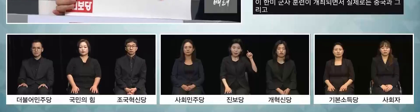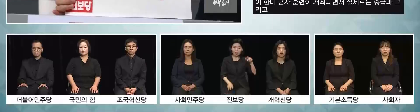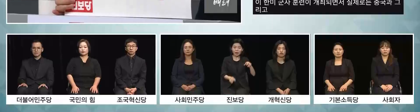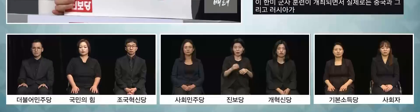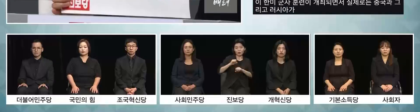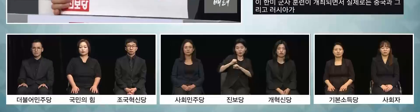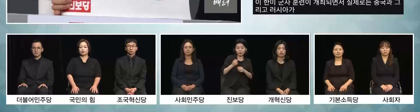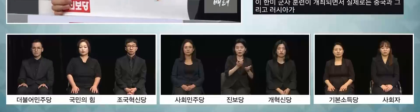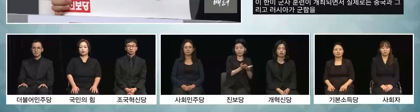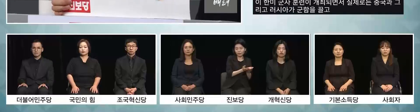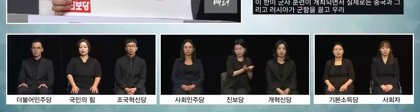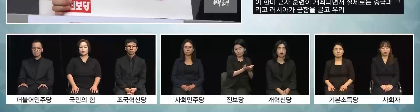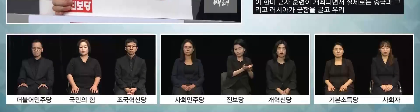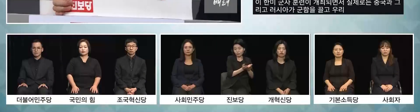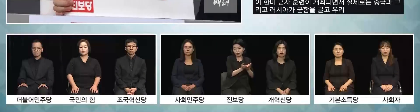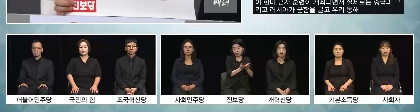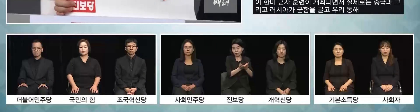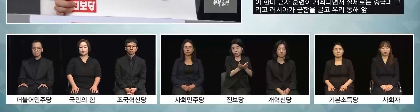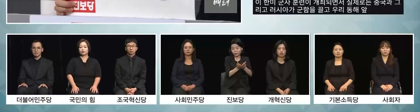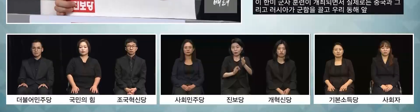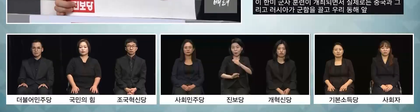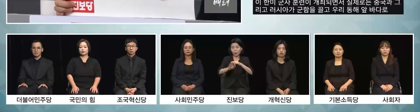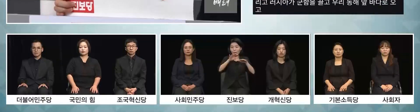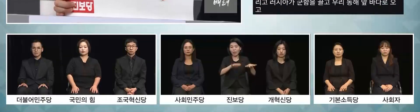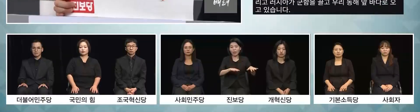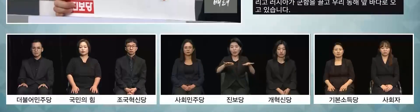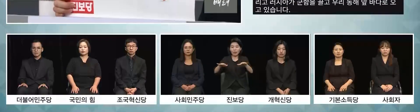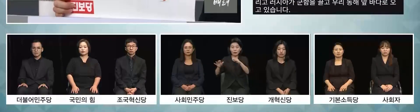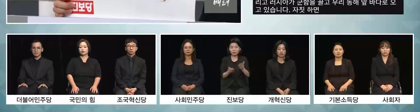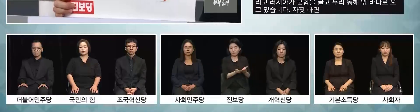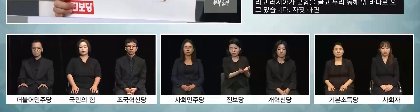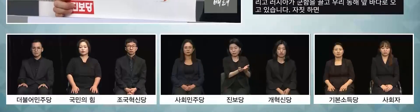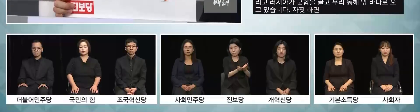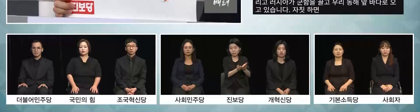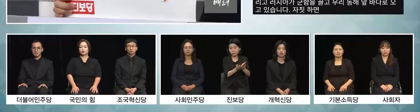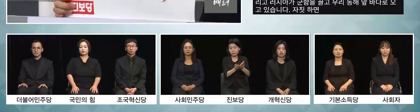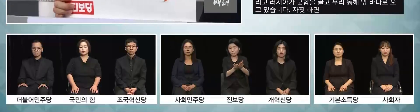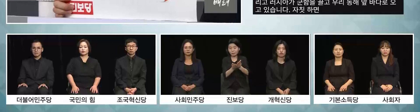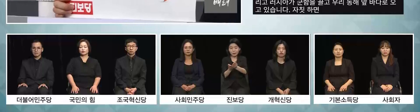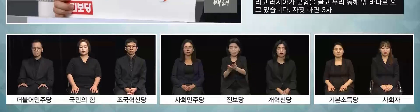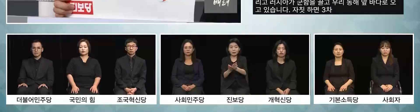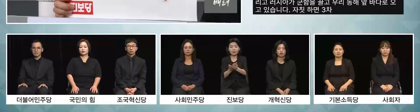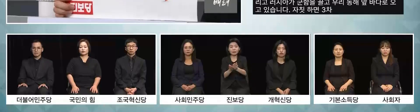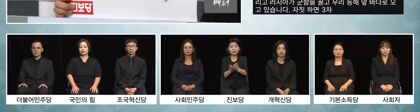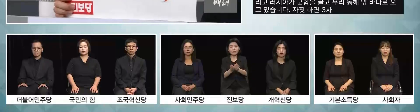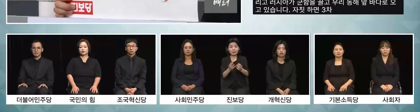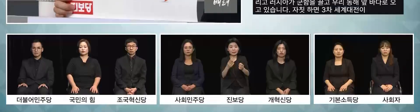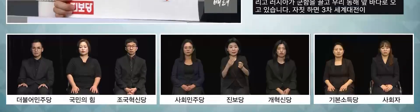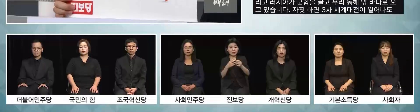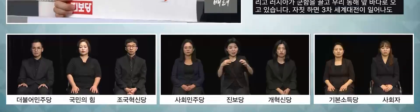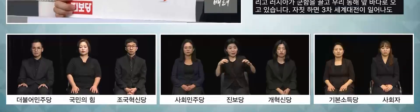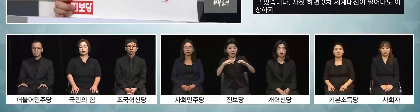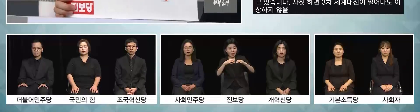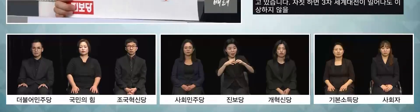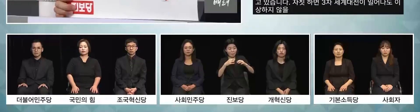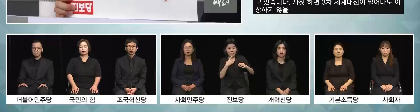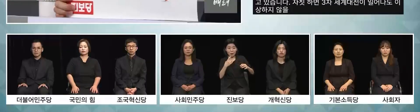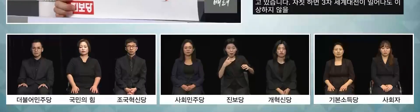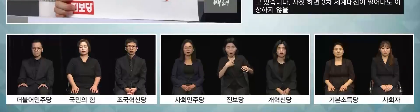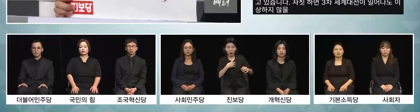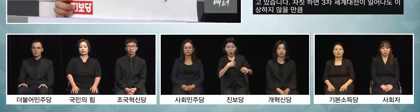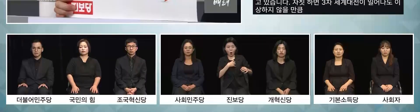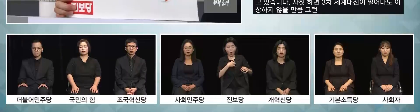끌고 우리 동해 바다로 오고 있습니다. 자칫하면 3차 세계대전이 일어나도 이상하지 않을 만큼 그런